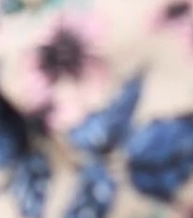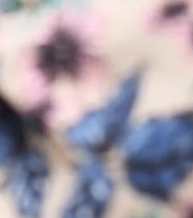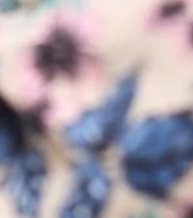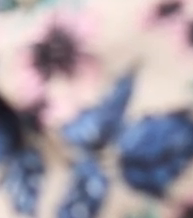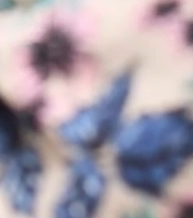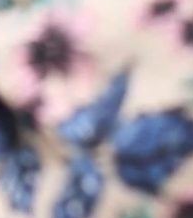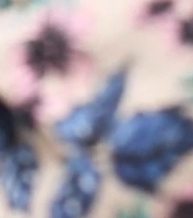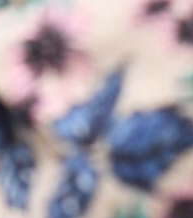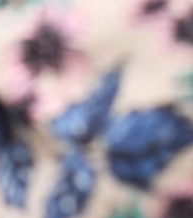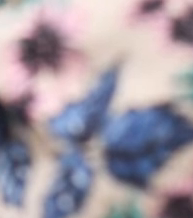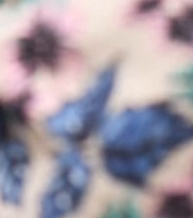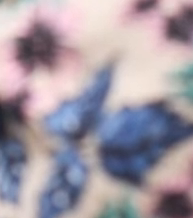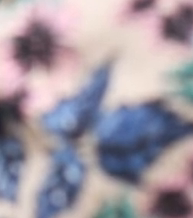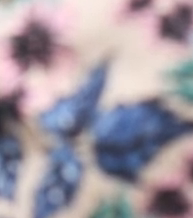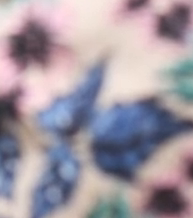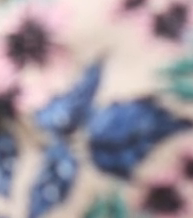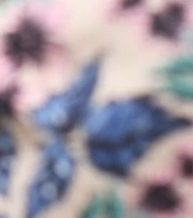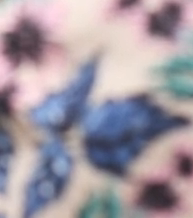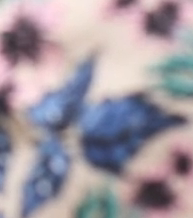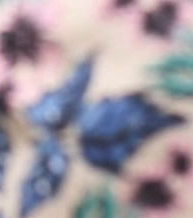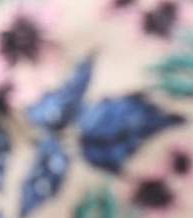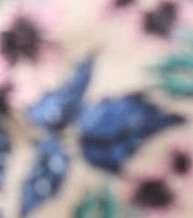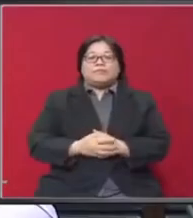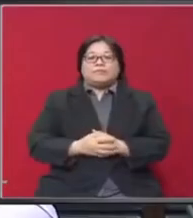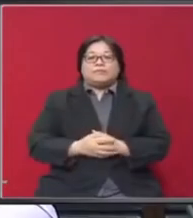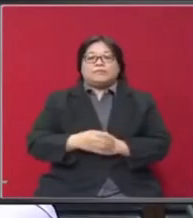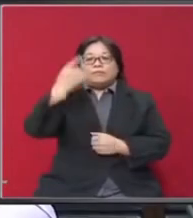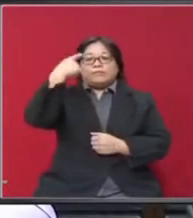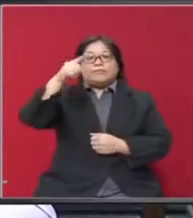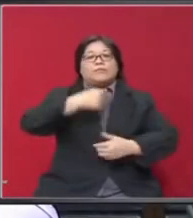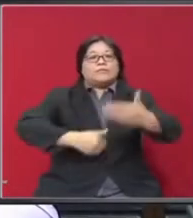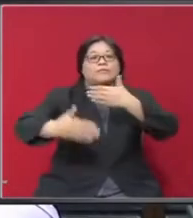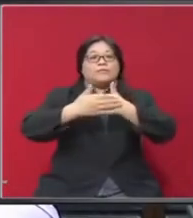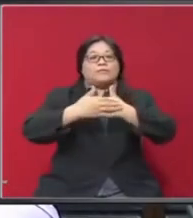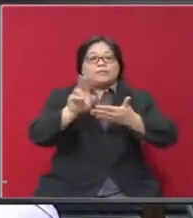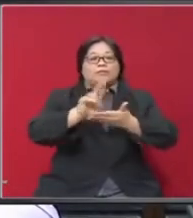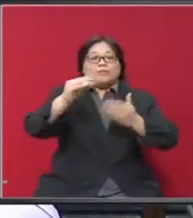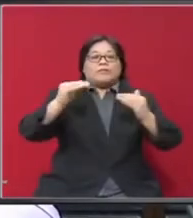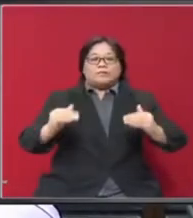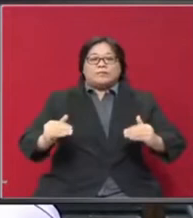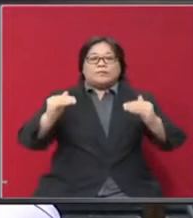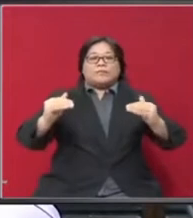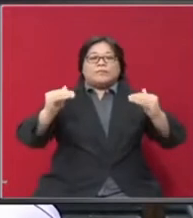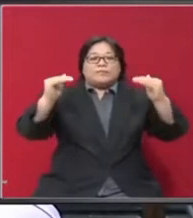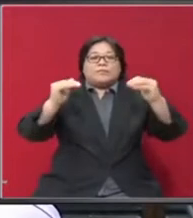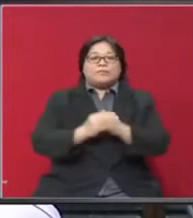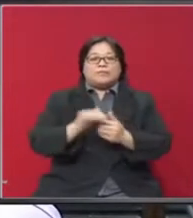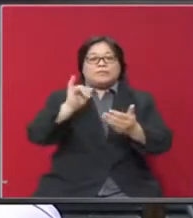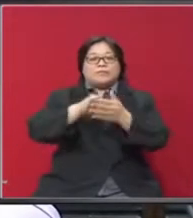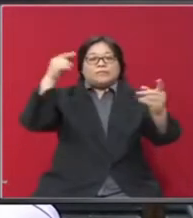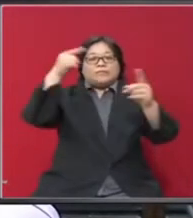a tidak ada akses kepada internet dan segalanya untuk pulang ke kampus label peringkat ini bertujuan